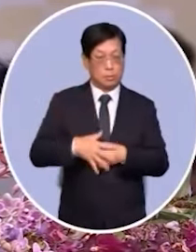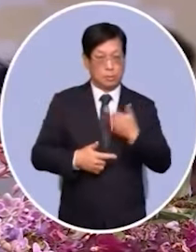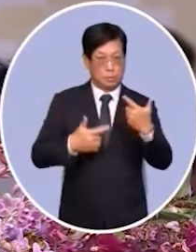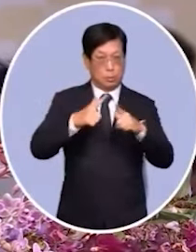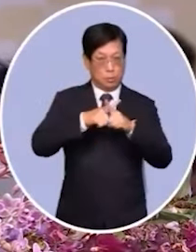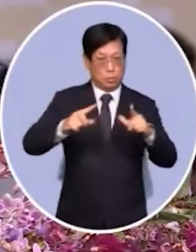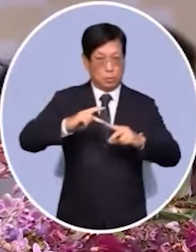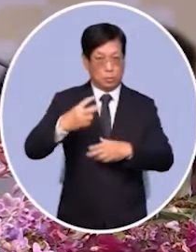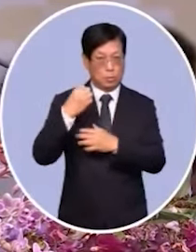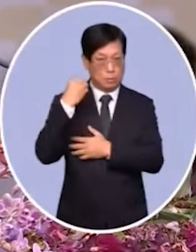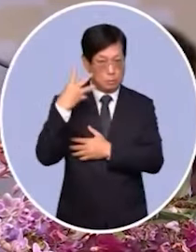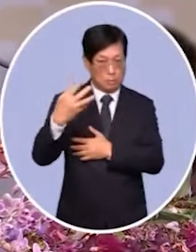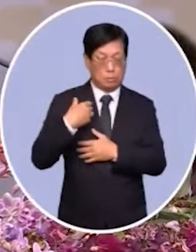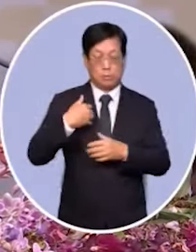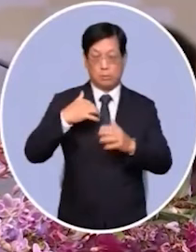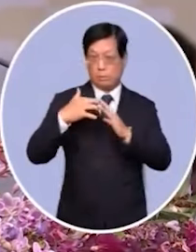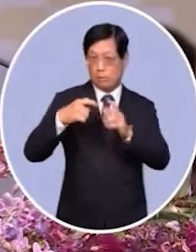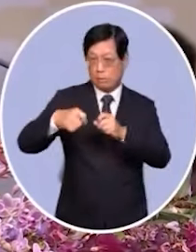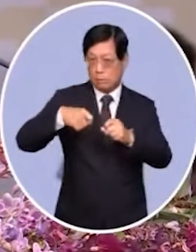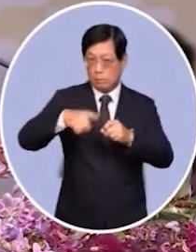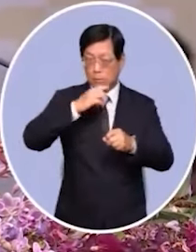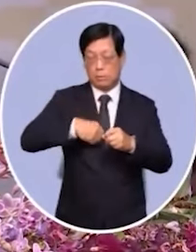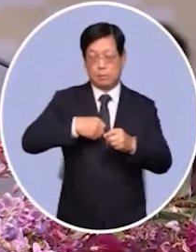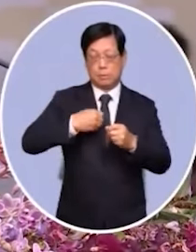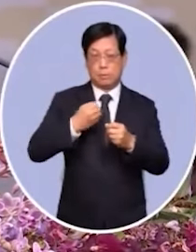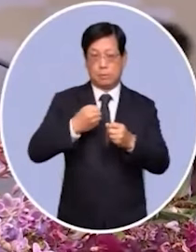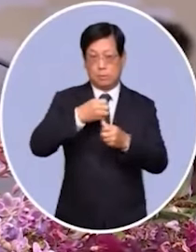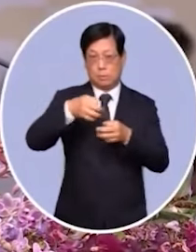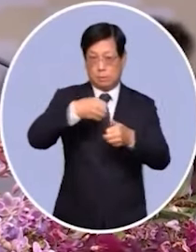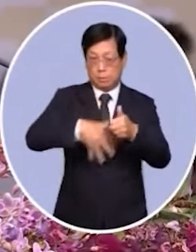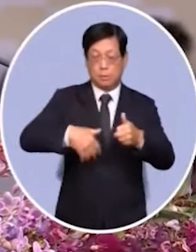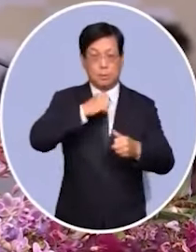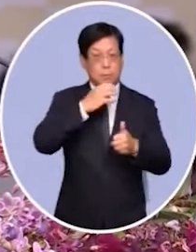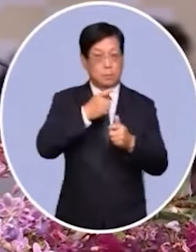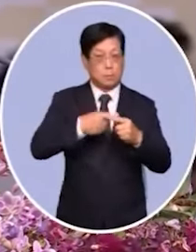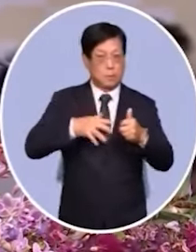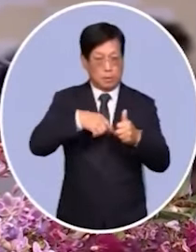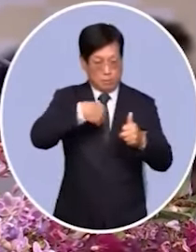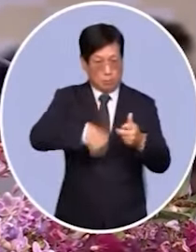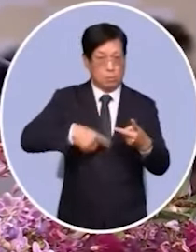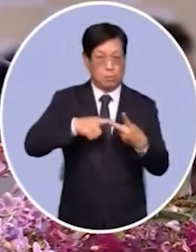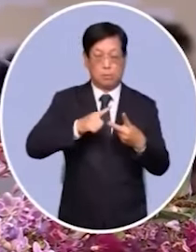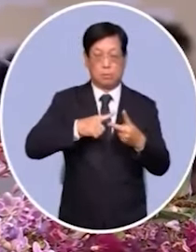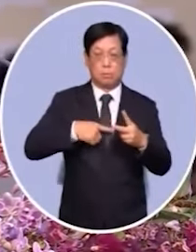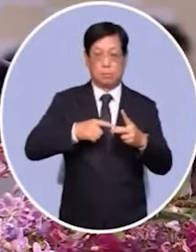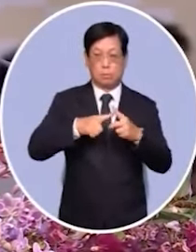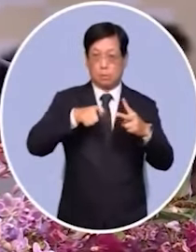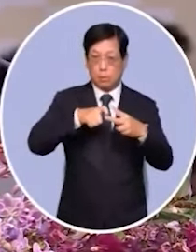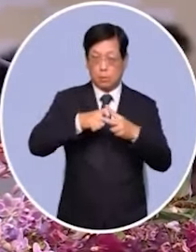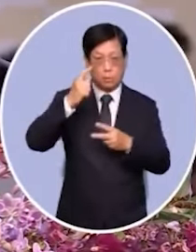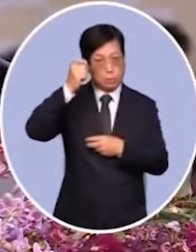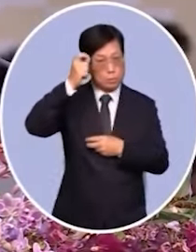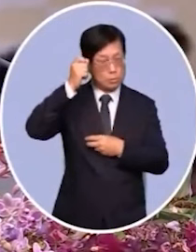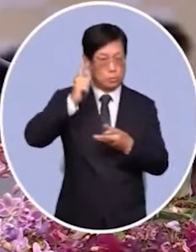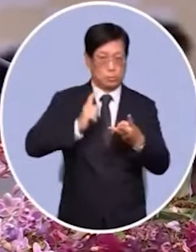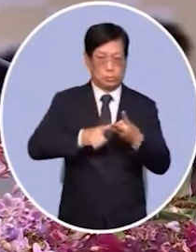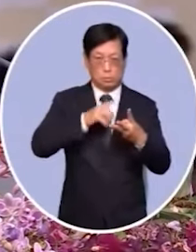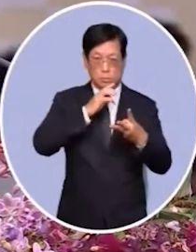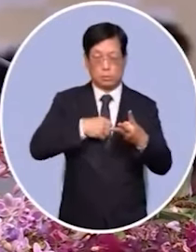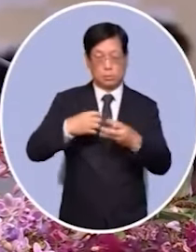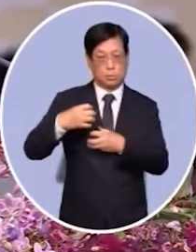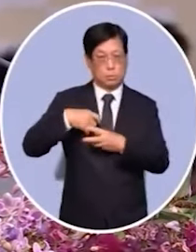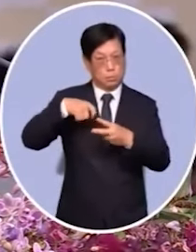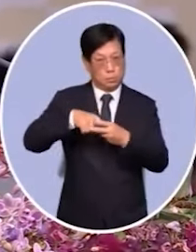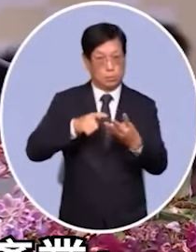核心战略产业之外，台湾的半导体、人工智慧、军工、